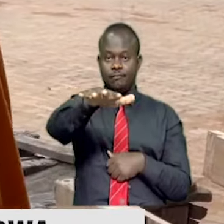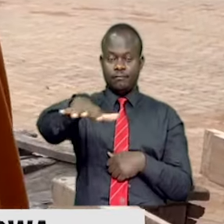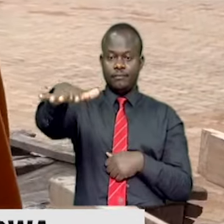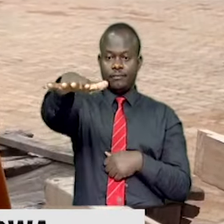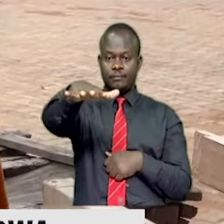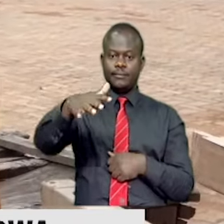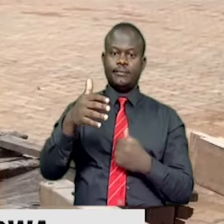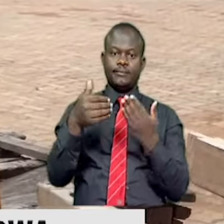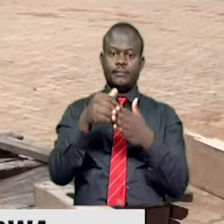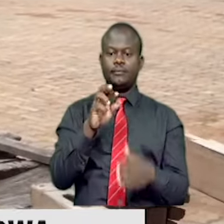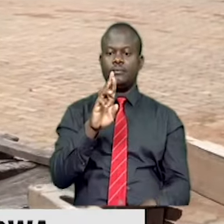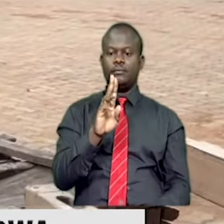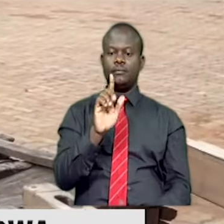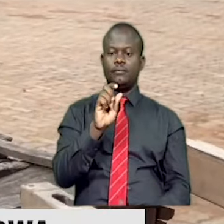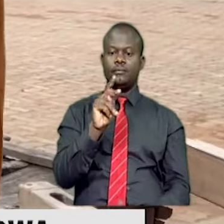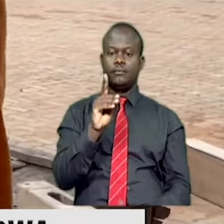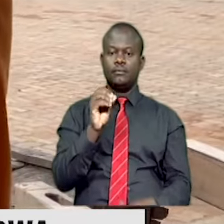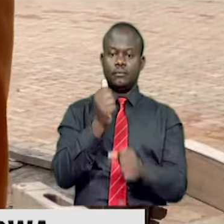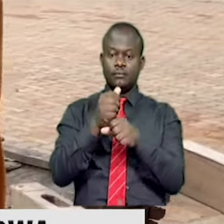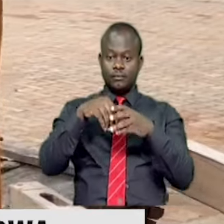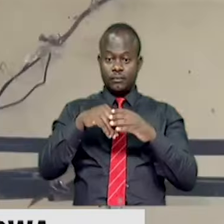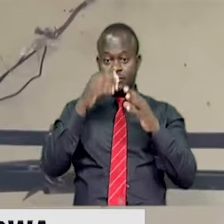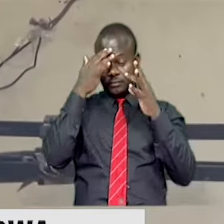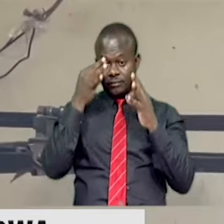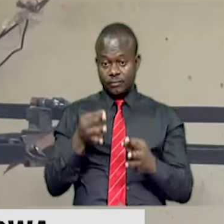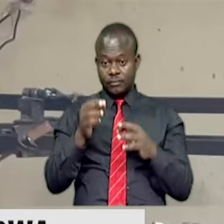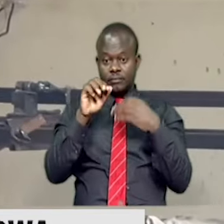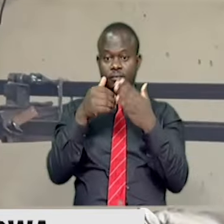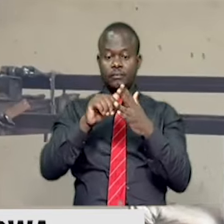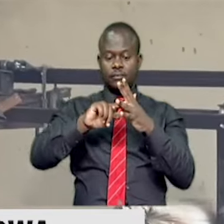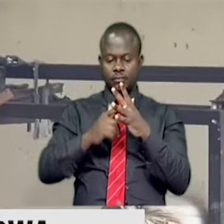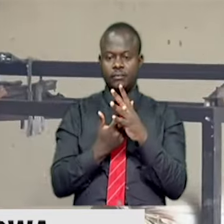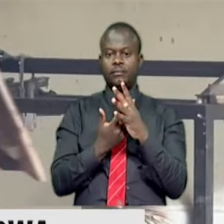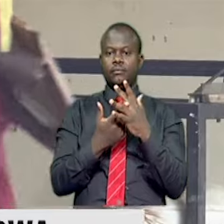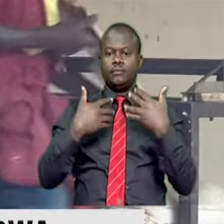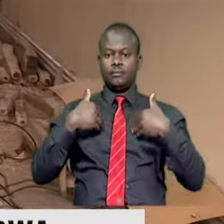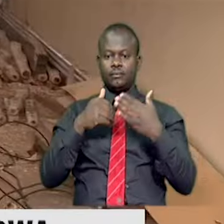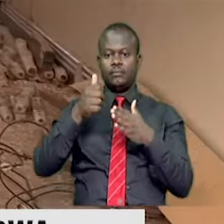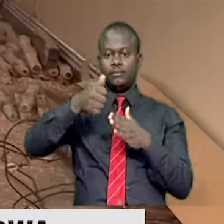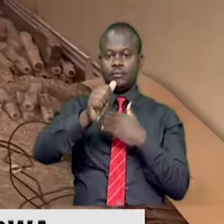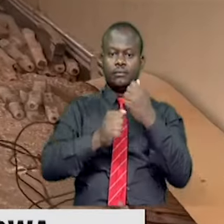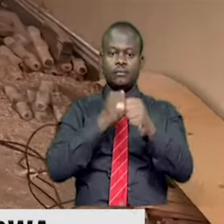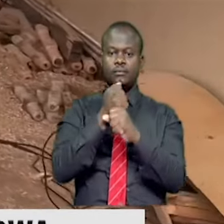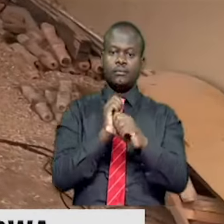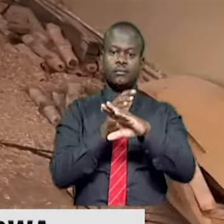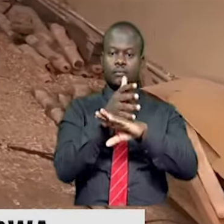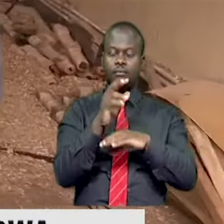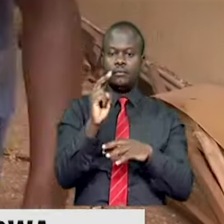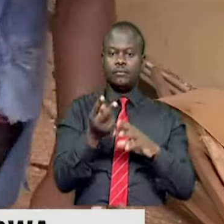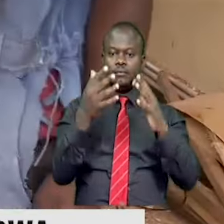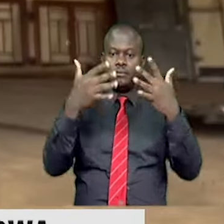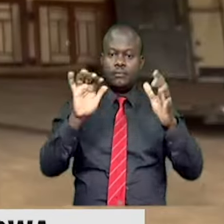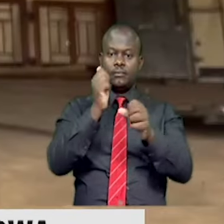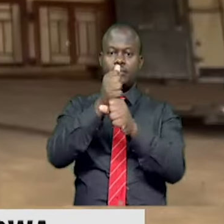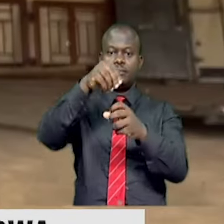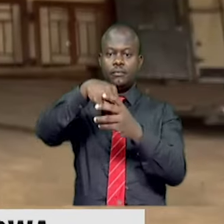Aka gakiriro ka Rurindo urubyiruko rwakoreramo rwemeza ko kabaye intangiriro y'ubuzima bwabo mu myaka ikabakaba ibiri bamaze